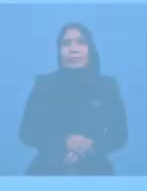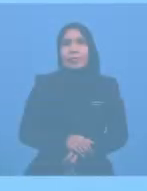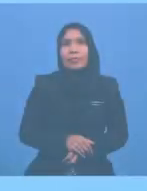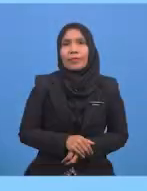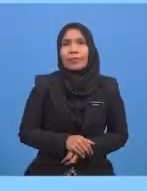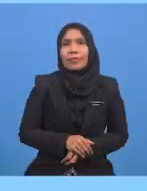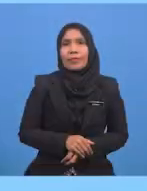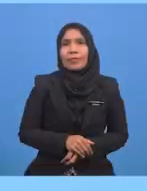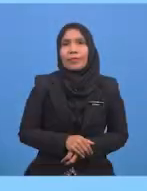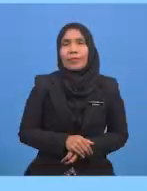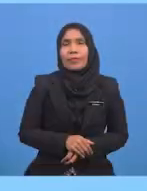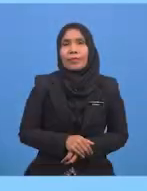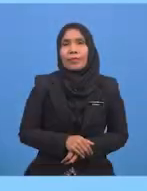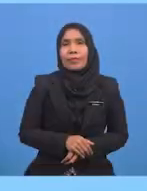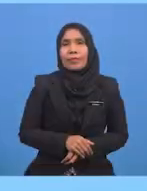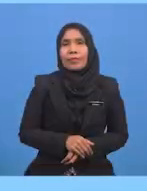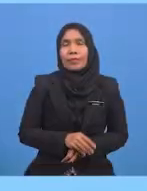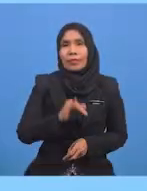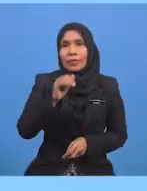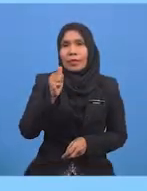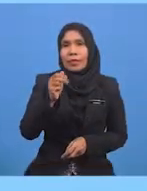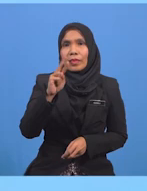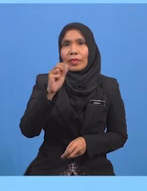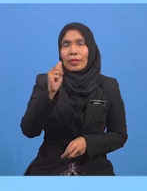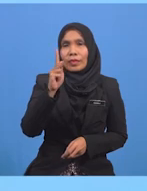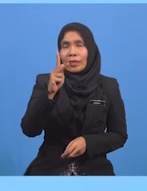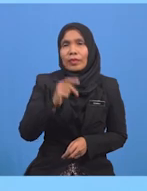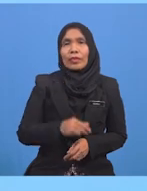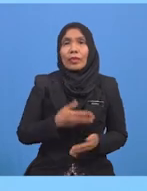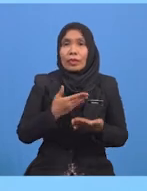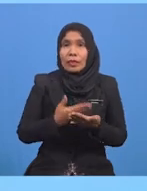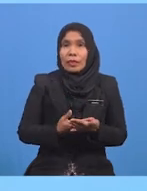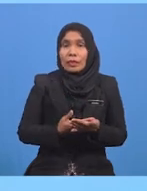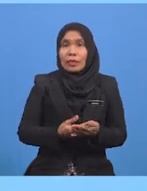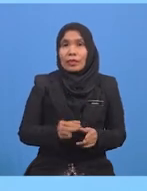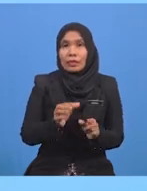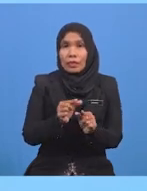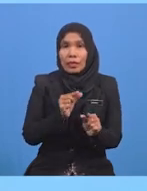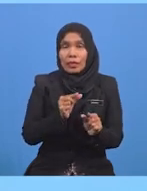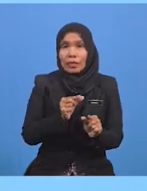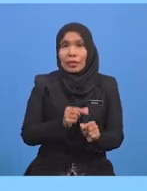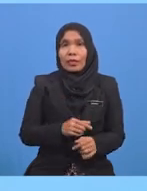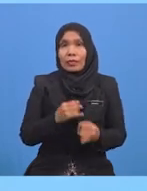Dan jarak hingga ke garisan penamat pula ialah